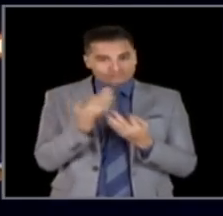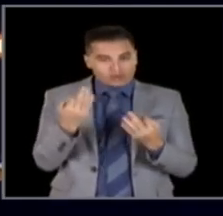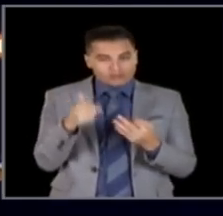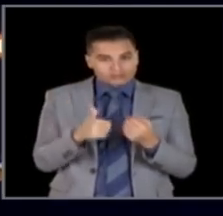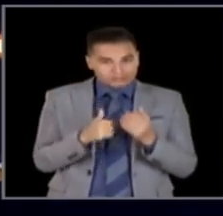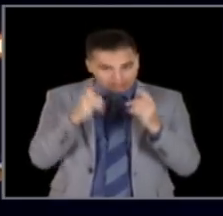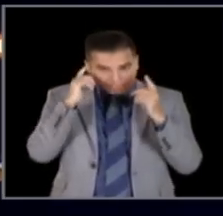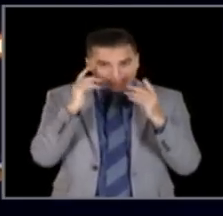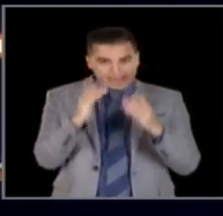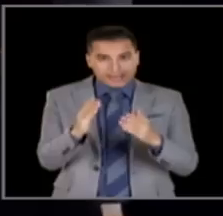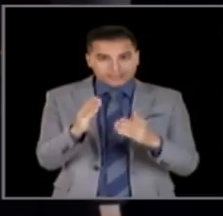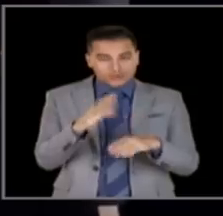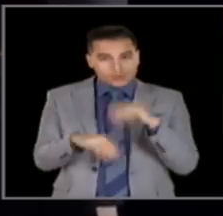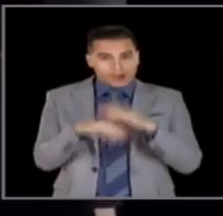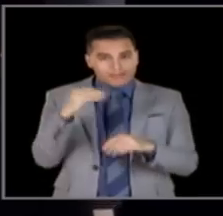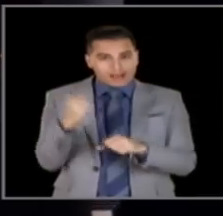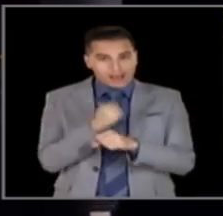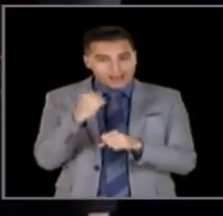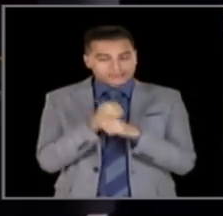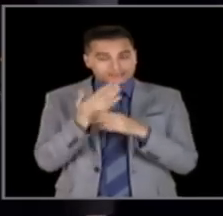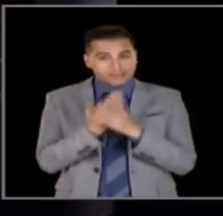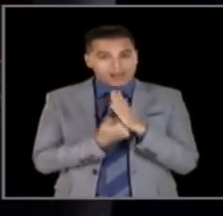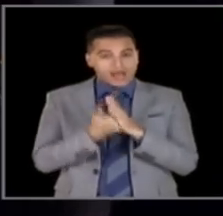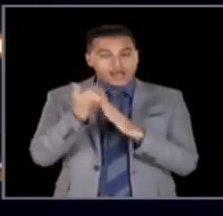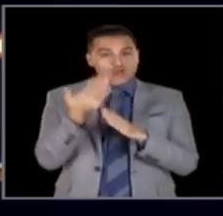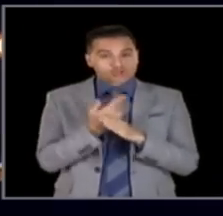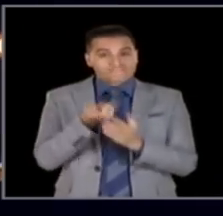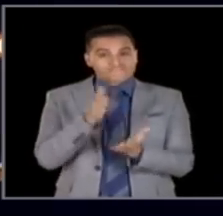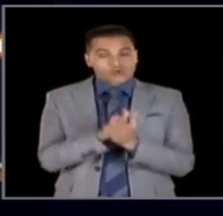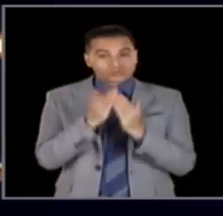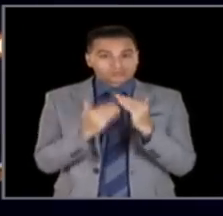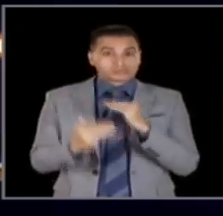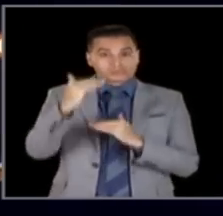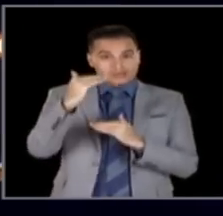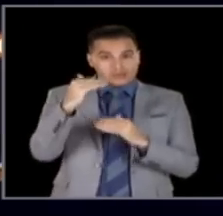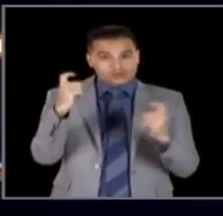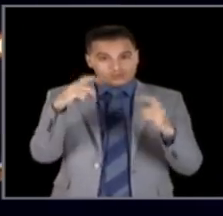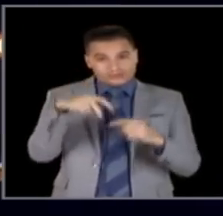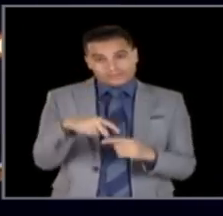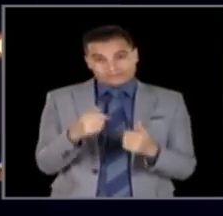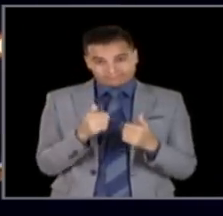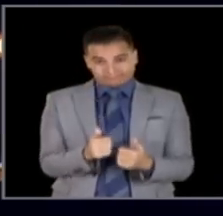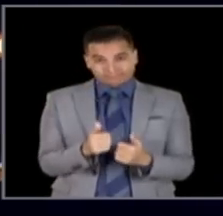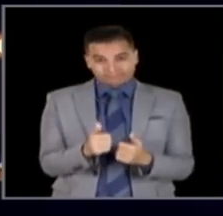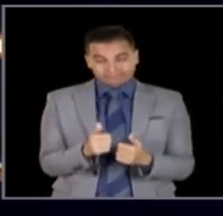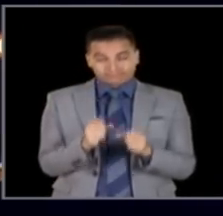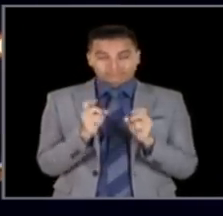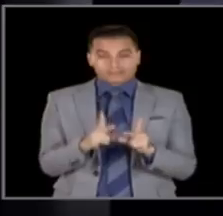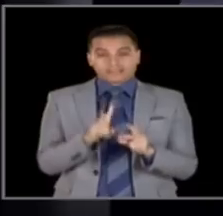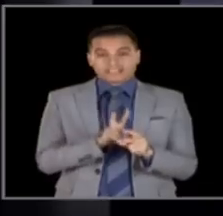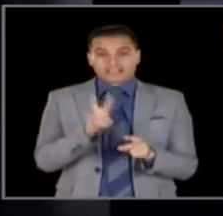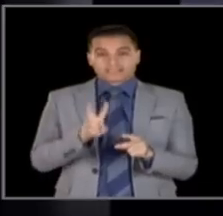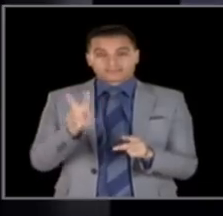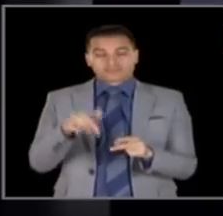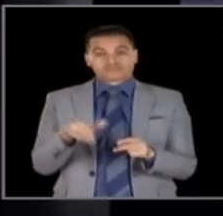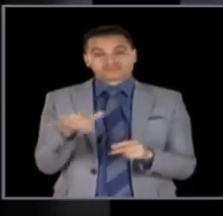ونعمل احسن ما عندنا علشان يبقى في فرصه للتاهل باذن الله. ان شاء الله ثلاث سبعات